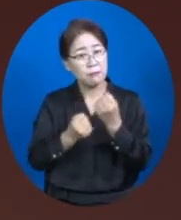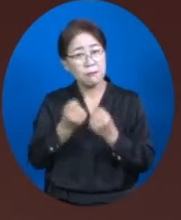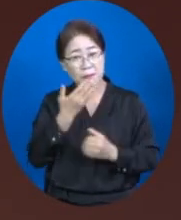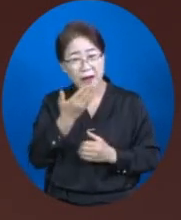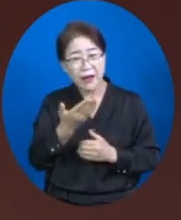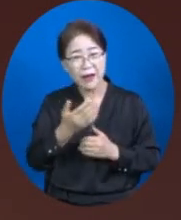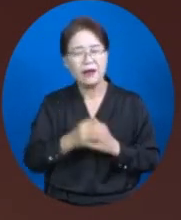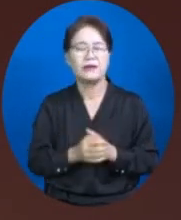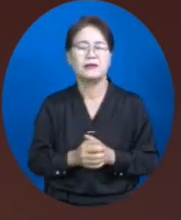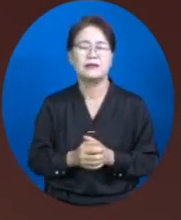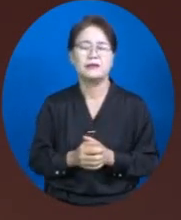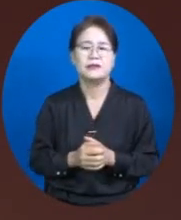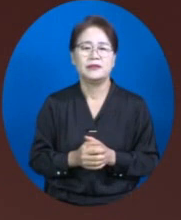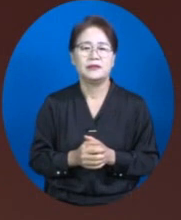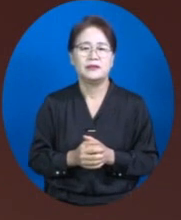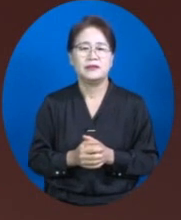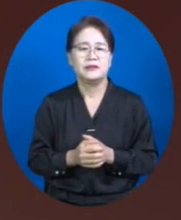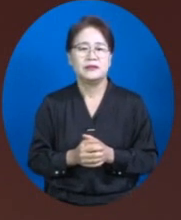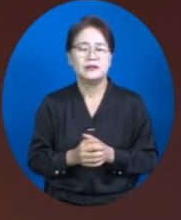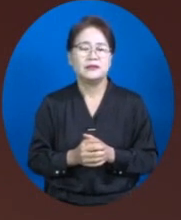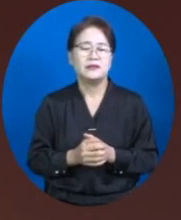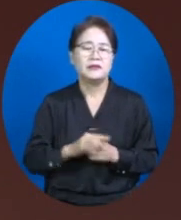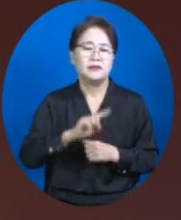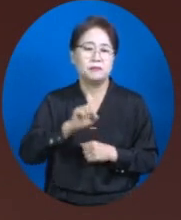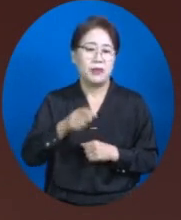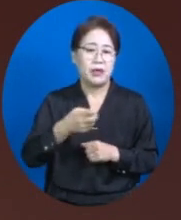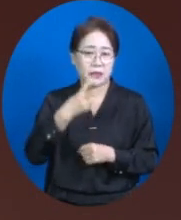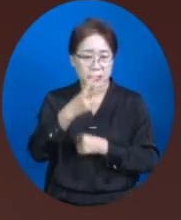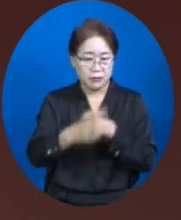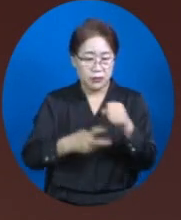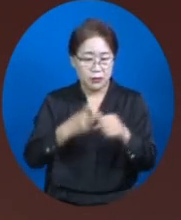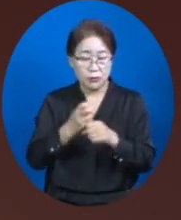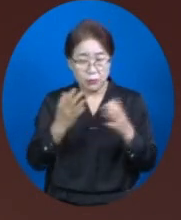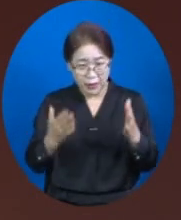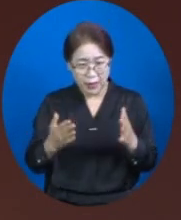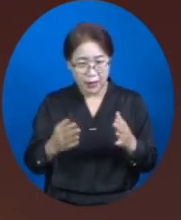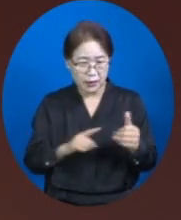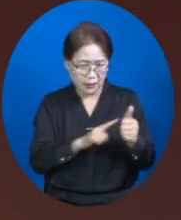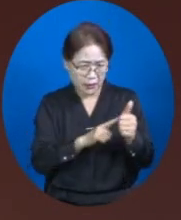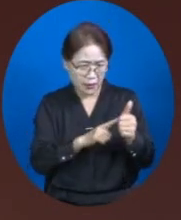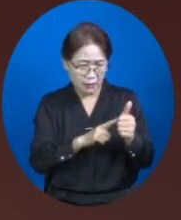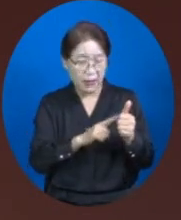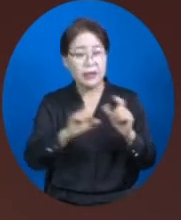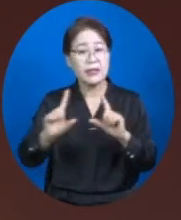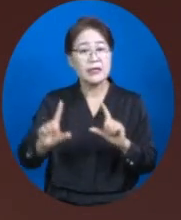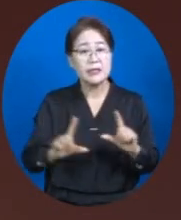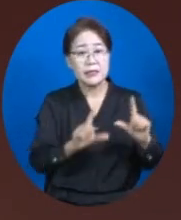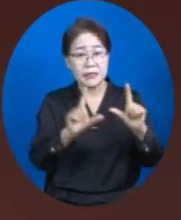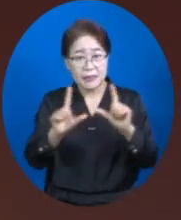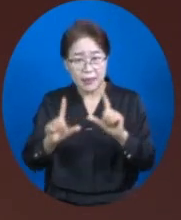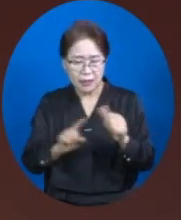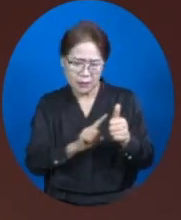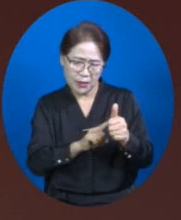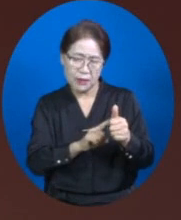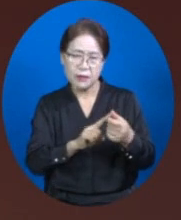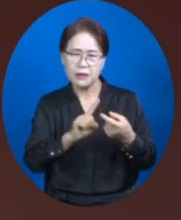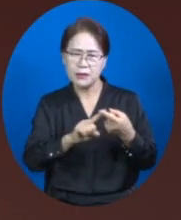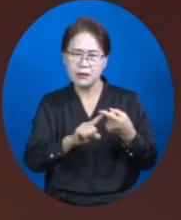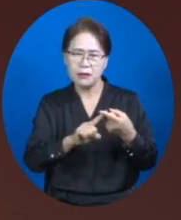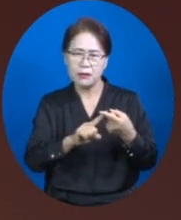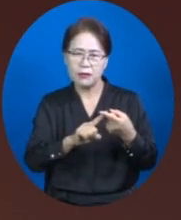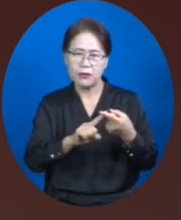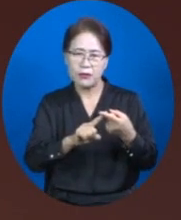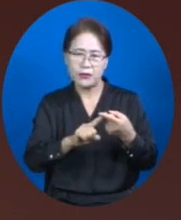그것은 120년을 살아온 모세의 인생이 인생이란 무엇인가를 너무나